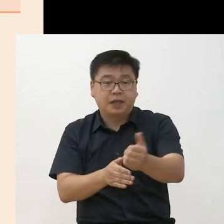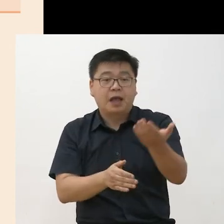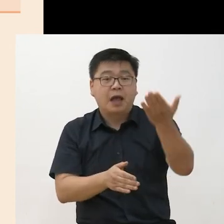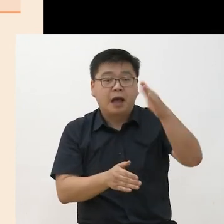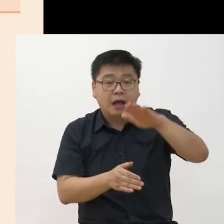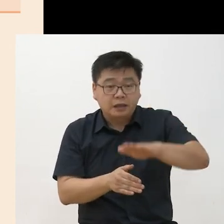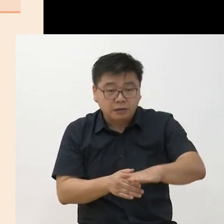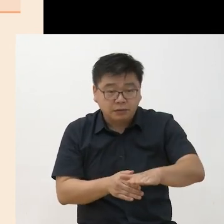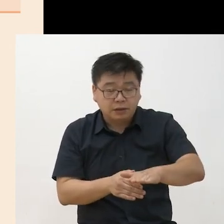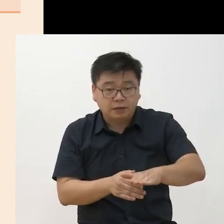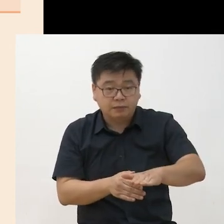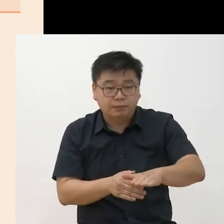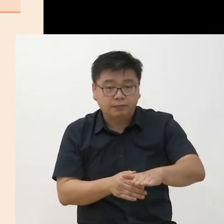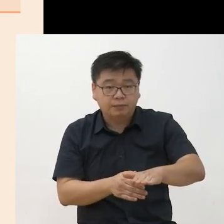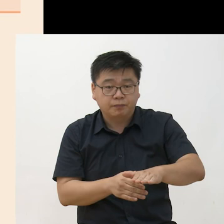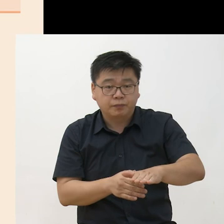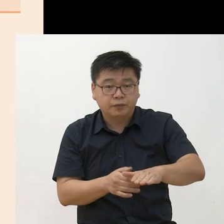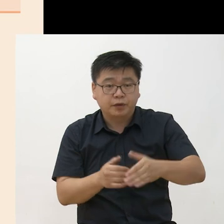복수의 단체가